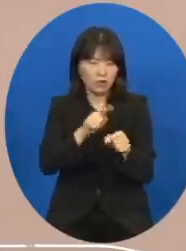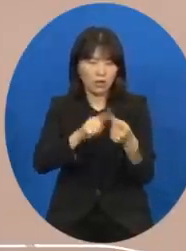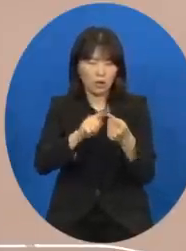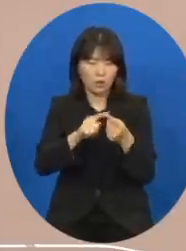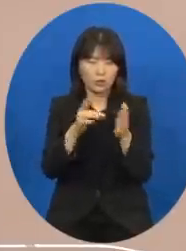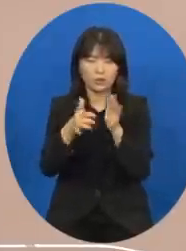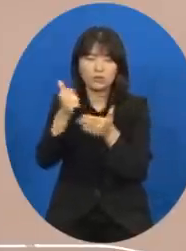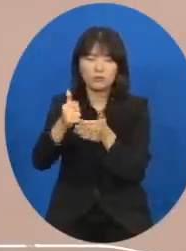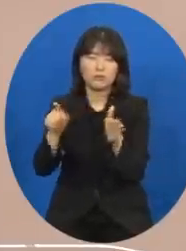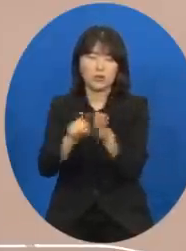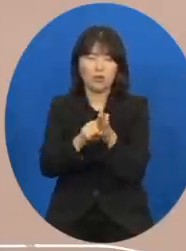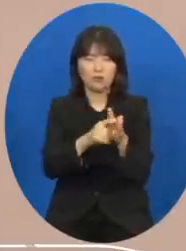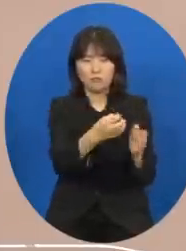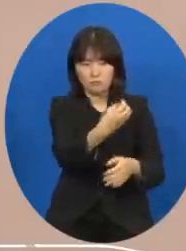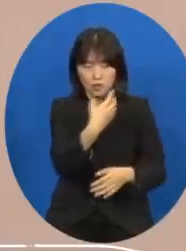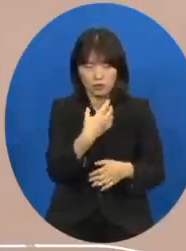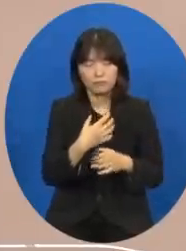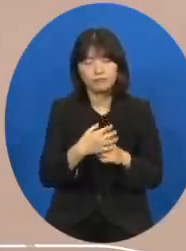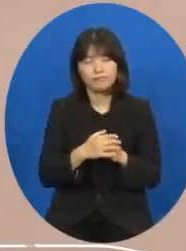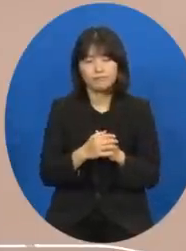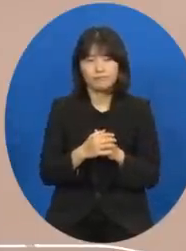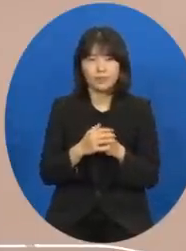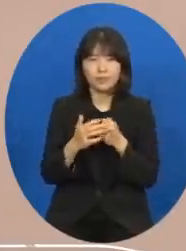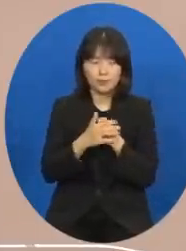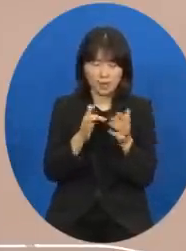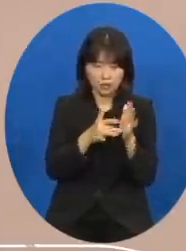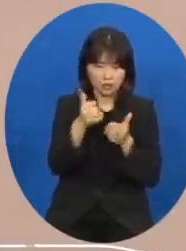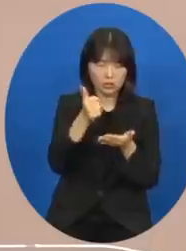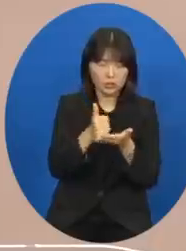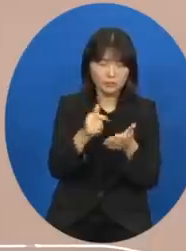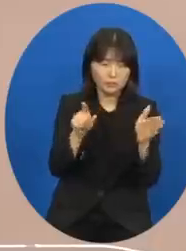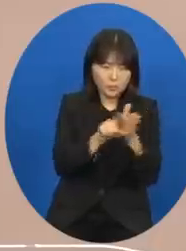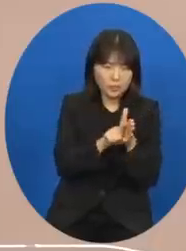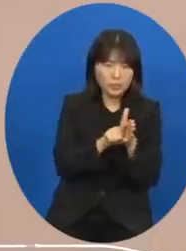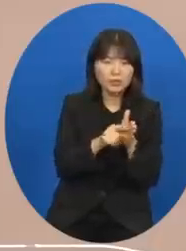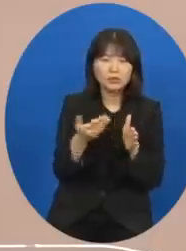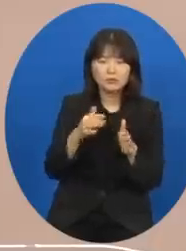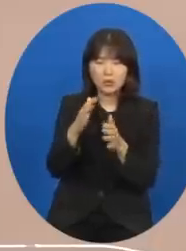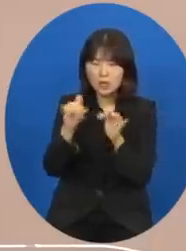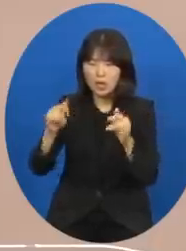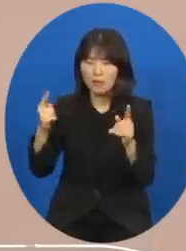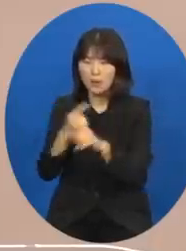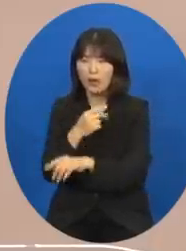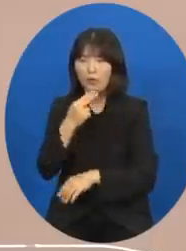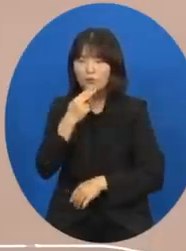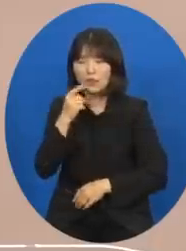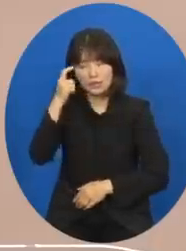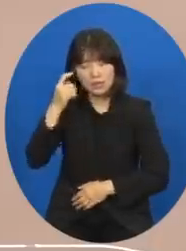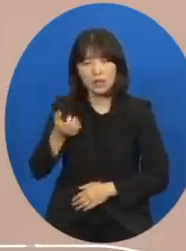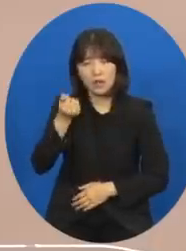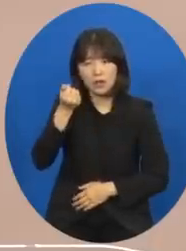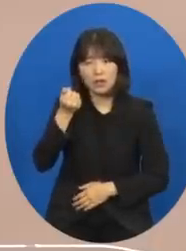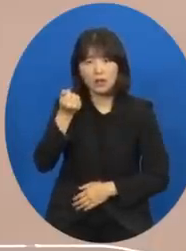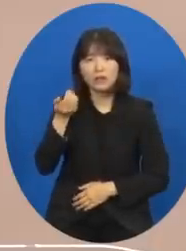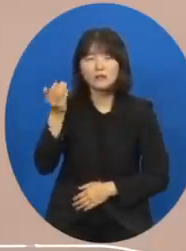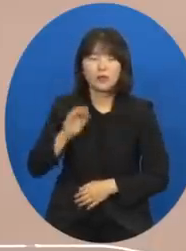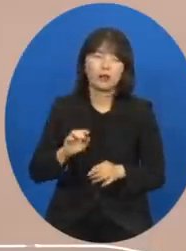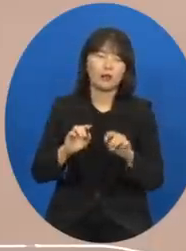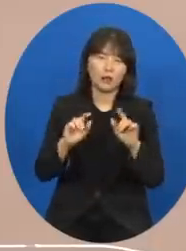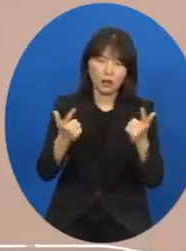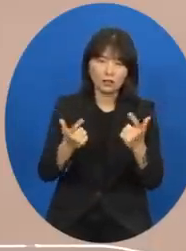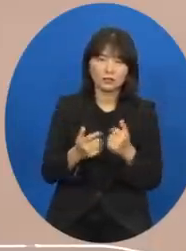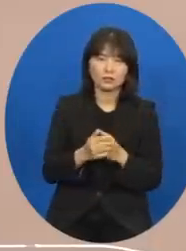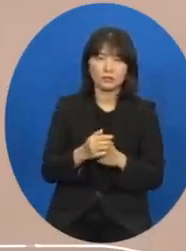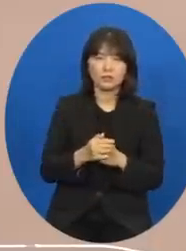저는 예수 믿어도 사람은 안 바뀌는구나 그렇게 생각을 했었어요. 근데 아니었어요. 예수님을